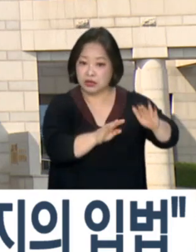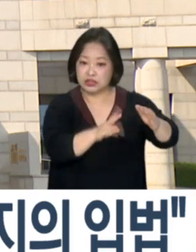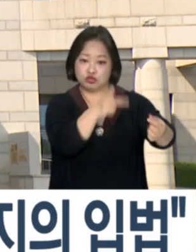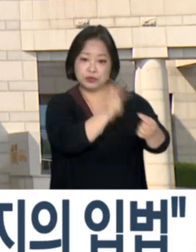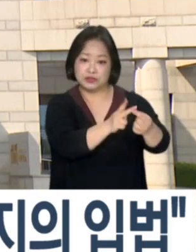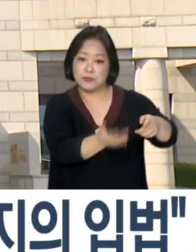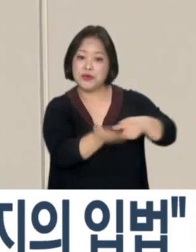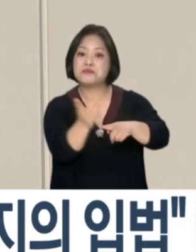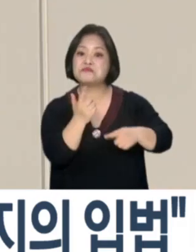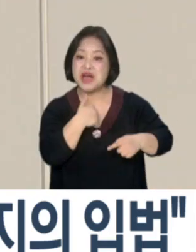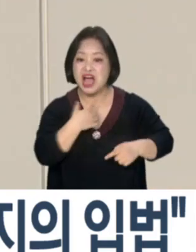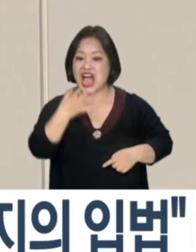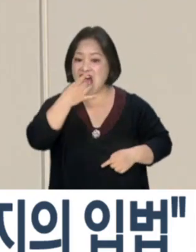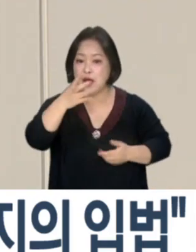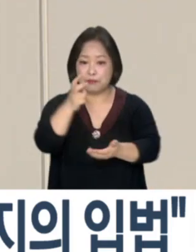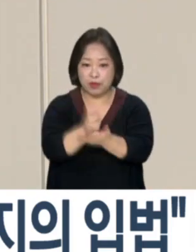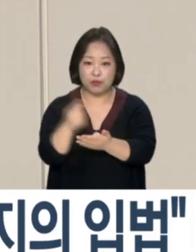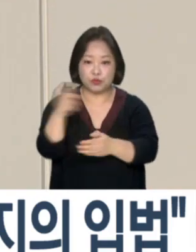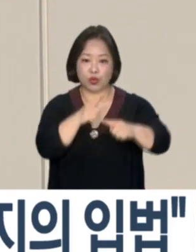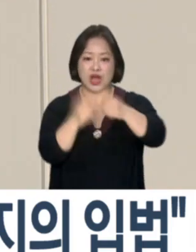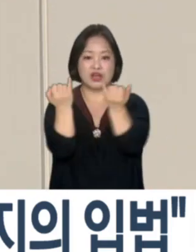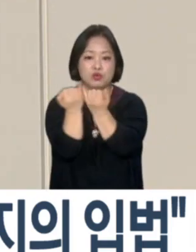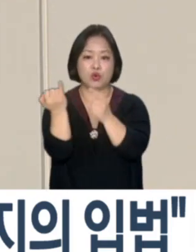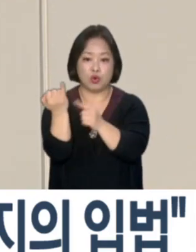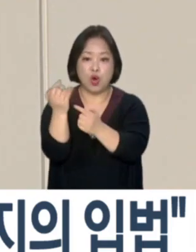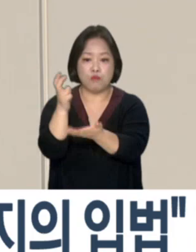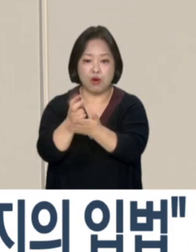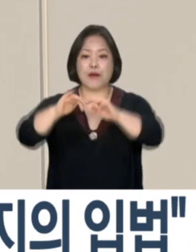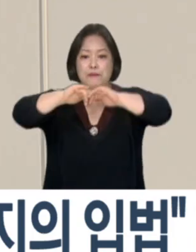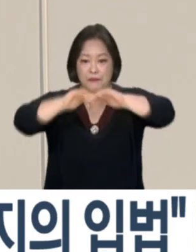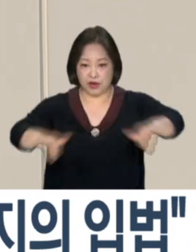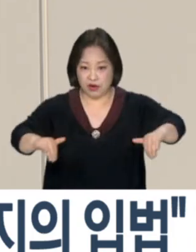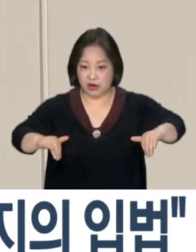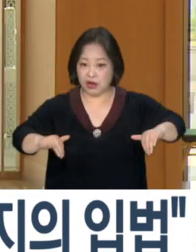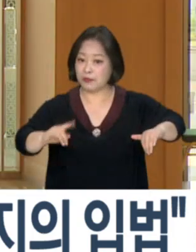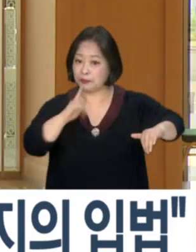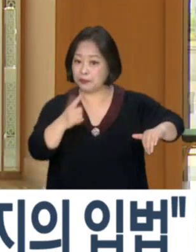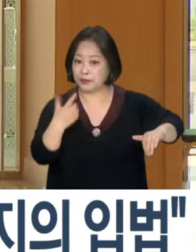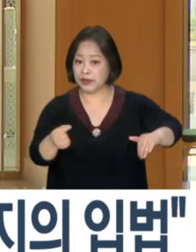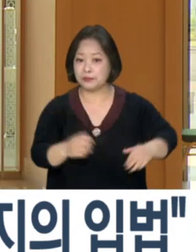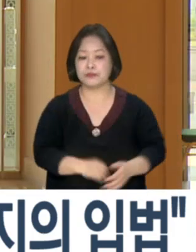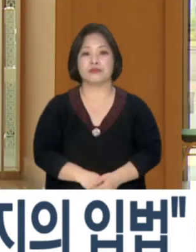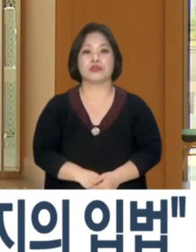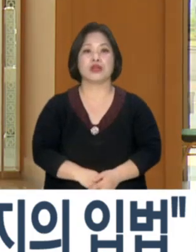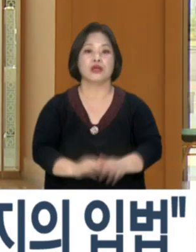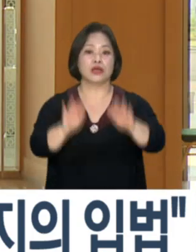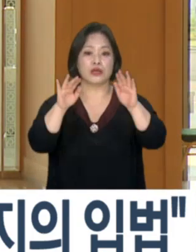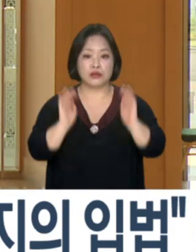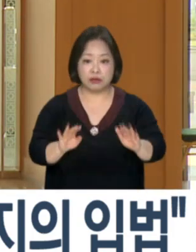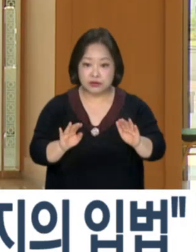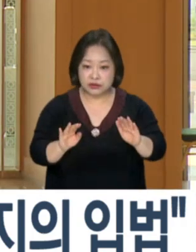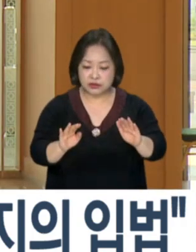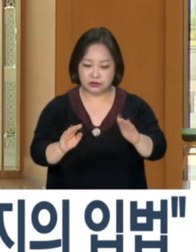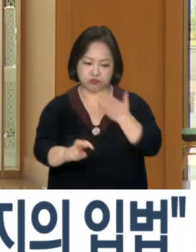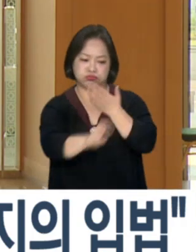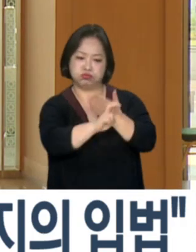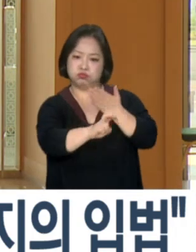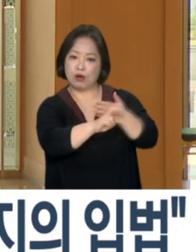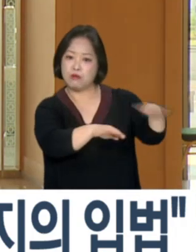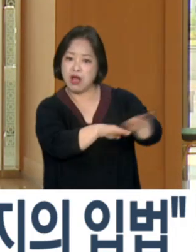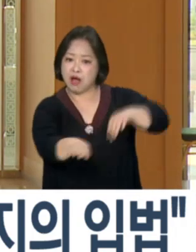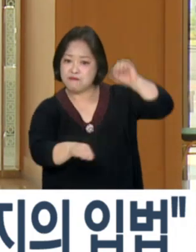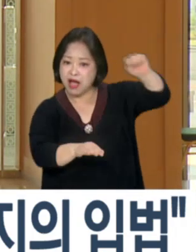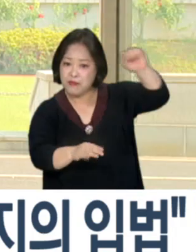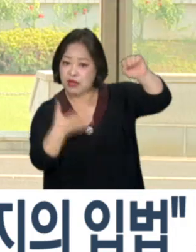행사한 양국 관리법과 간혹법과는 또 다른 문제가 있다며 이같이 말했습니다 이 관계자는 불법화업